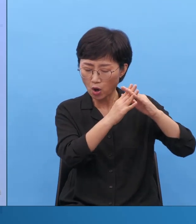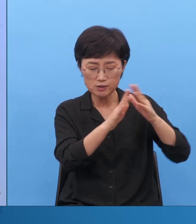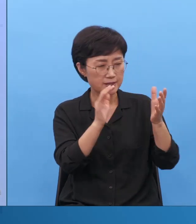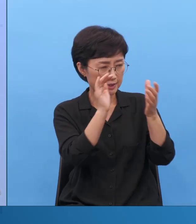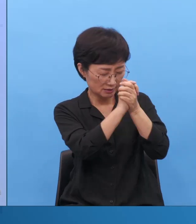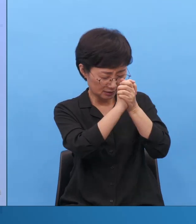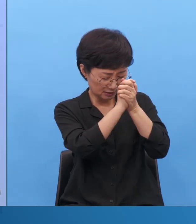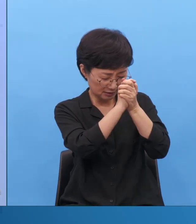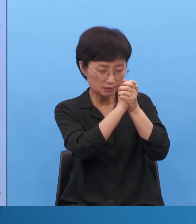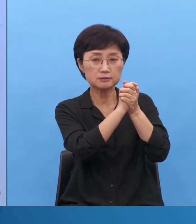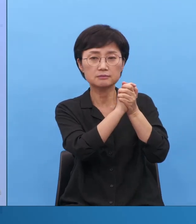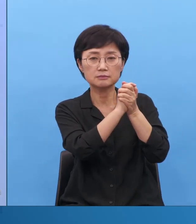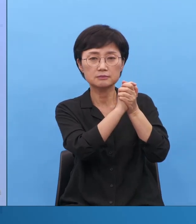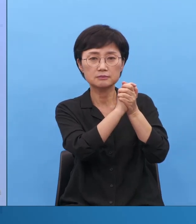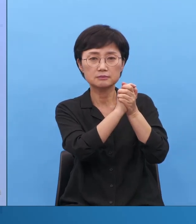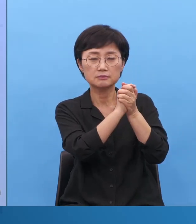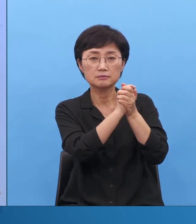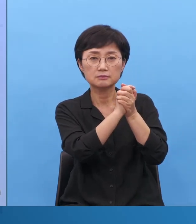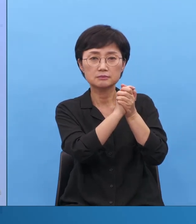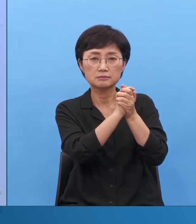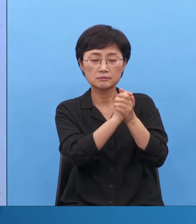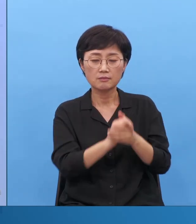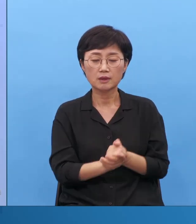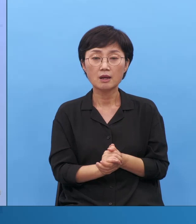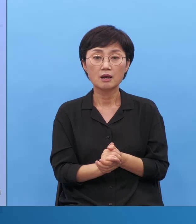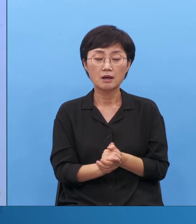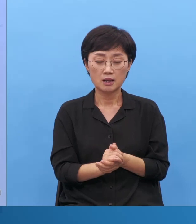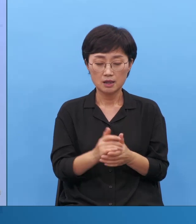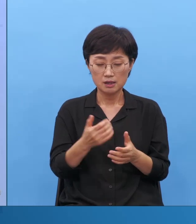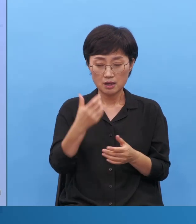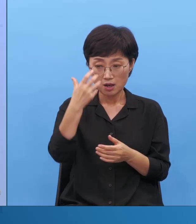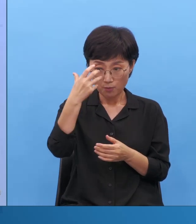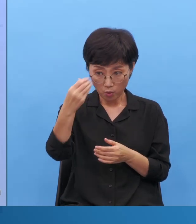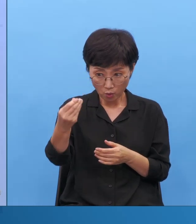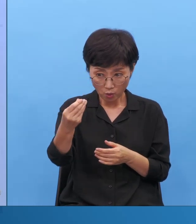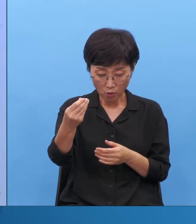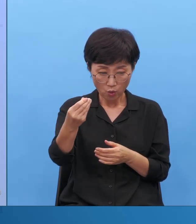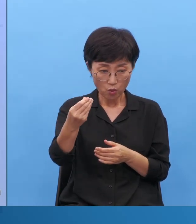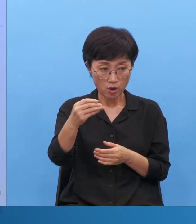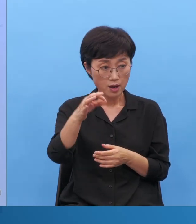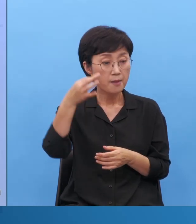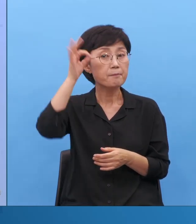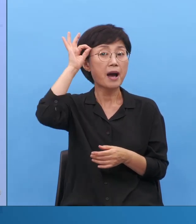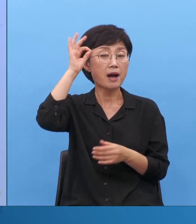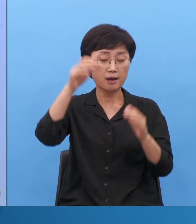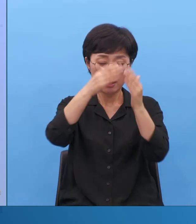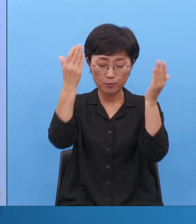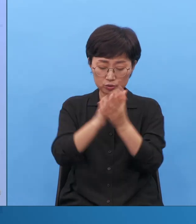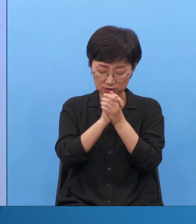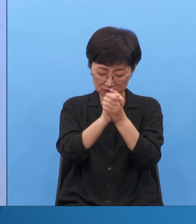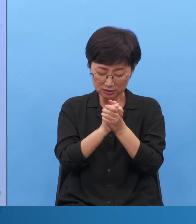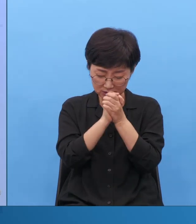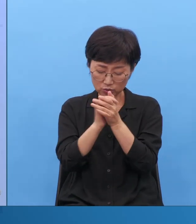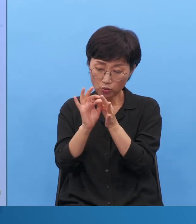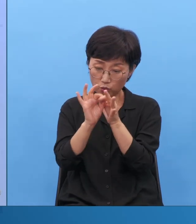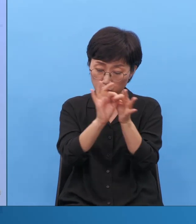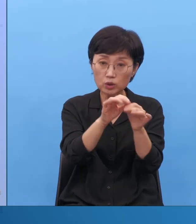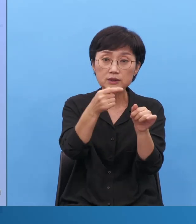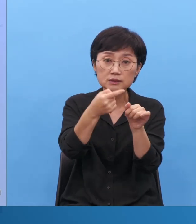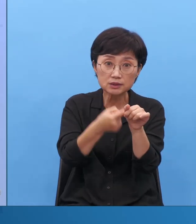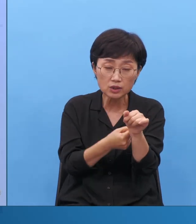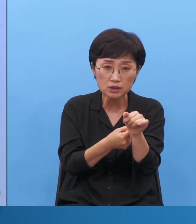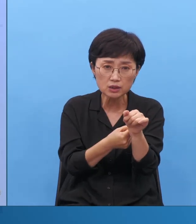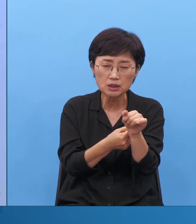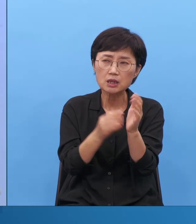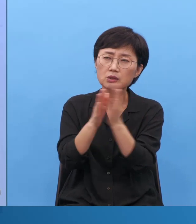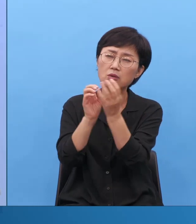upon that. 하늘과 땅과 바다와 열방이 진동하는 역사 있게 될 And 것입니다. then the works of shaking the skies and the